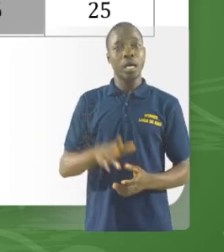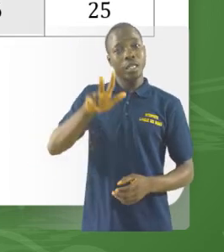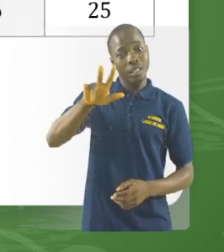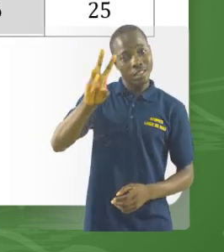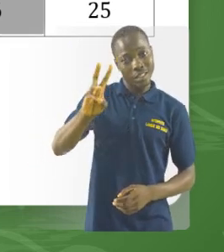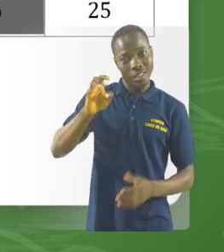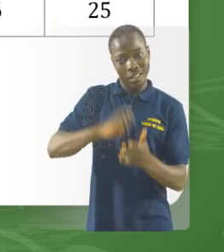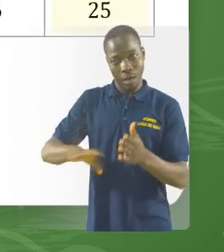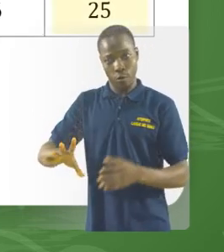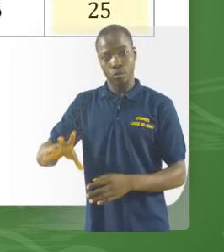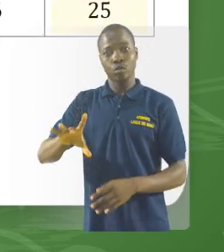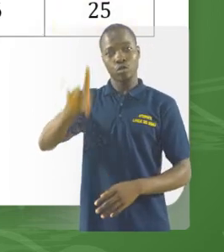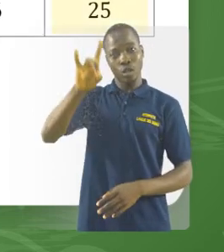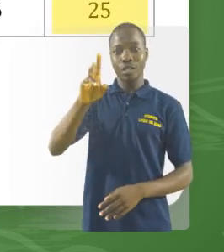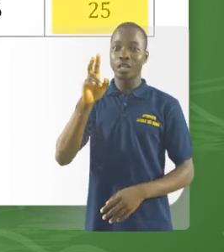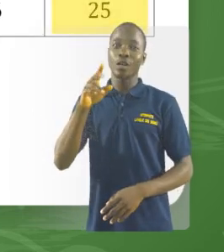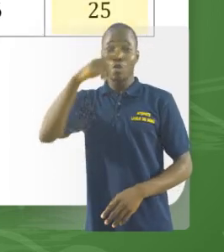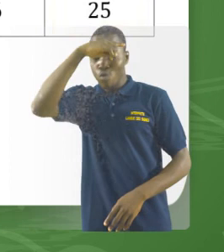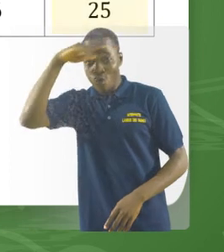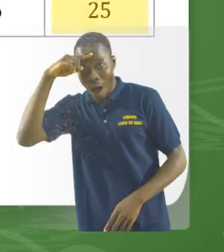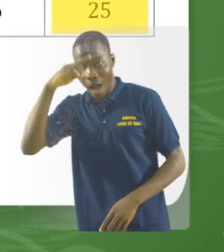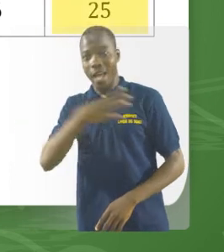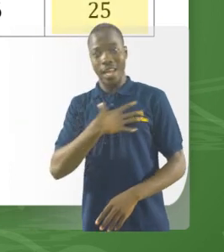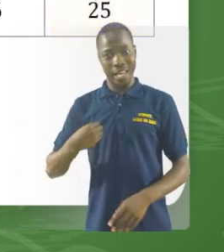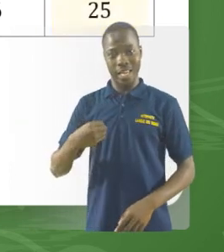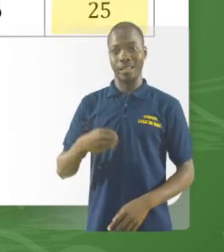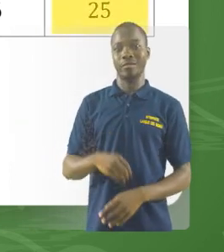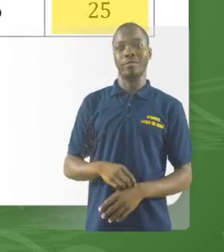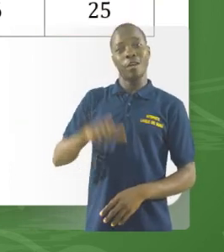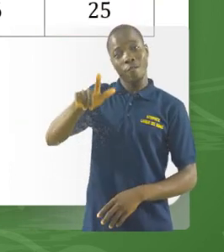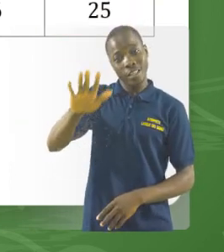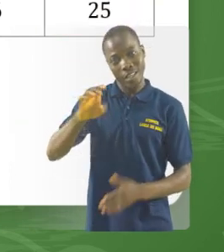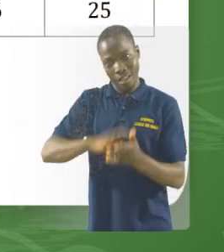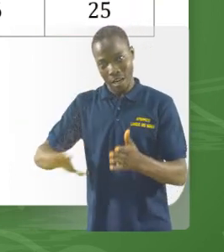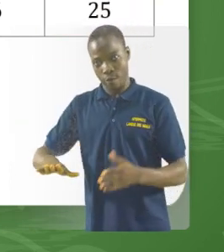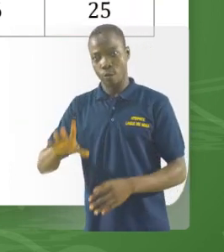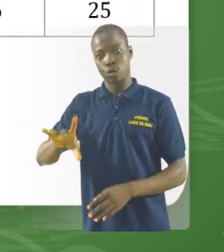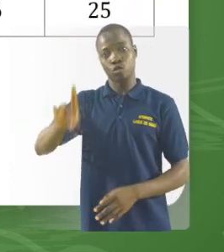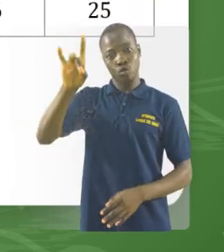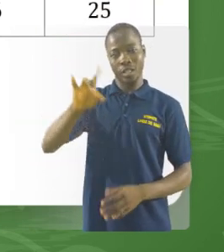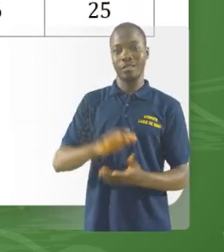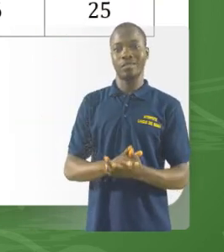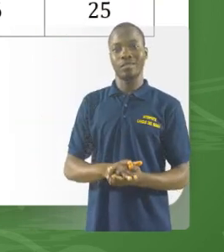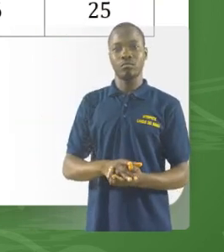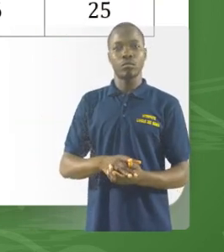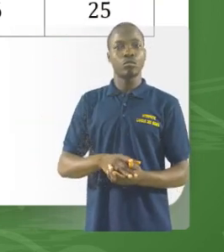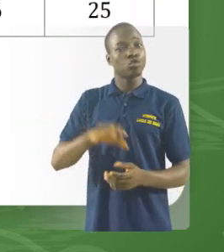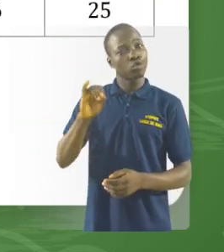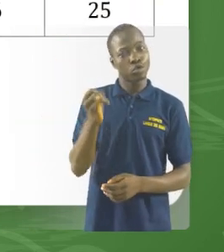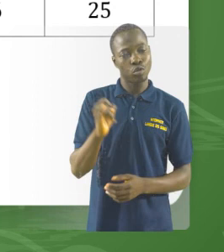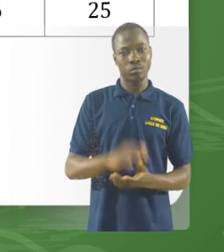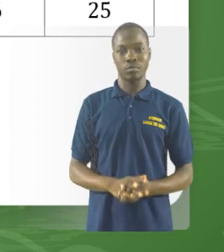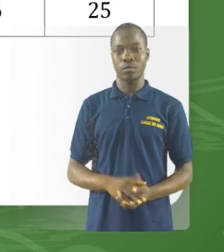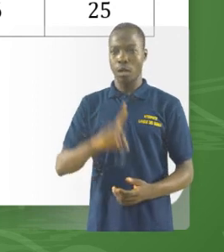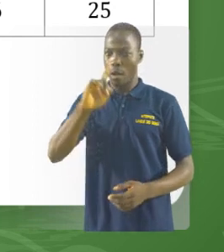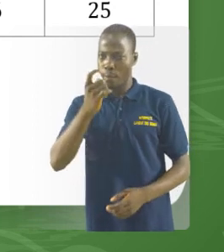36. Et enfin, jaune, nombre d'avis favorables, 25. Petit 1, quel